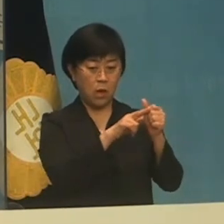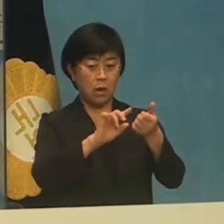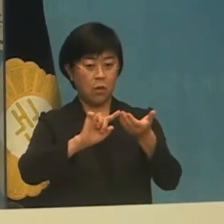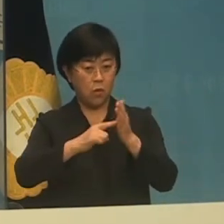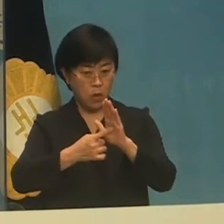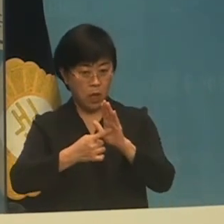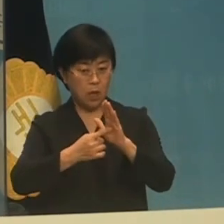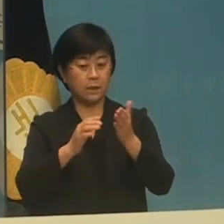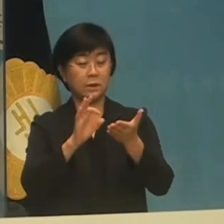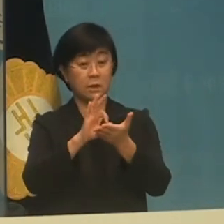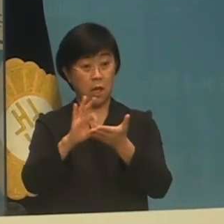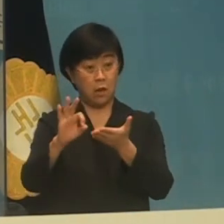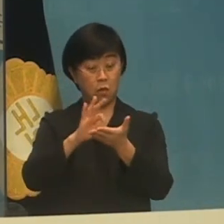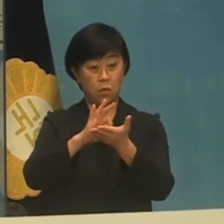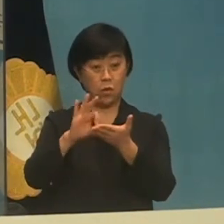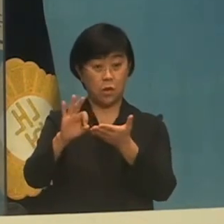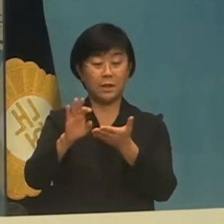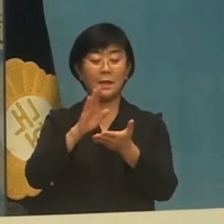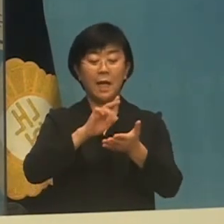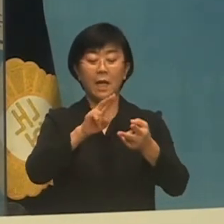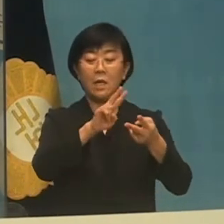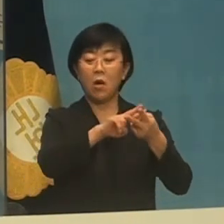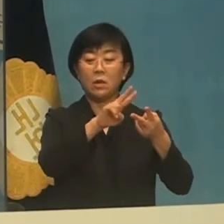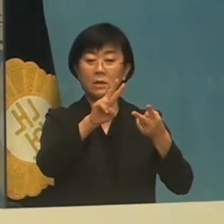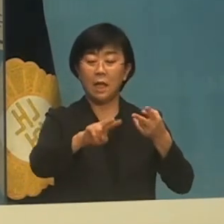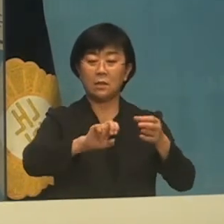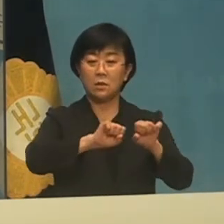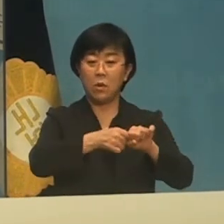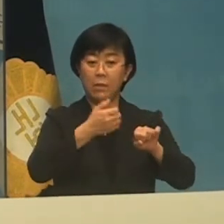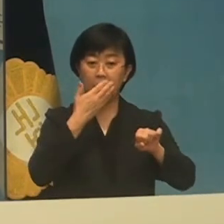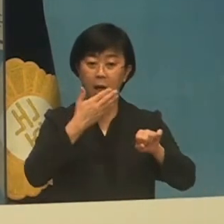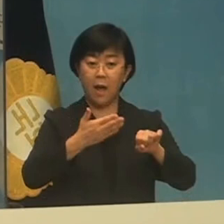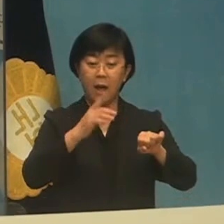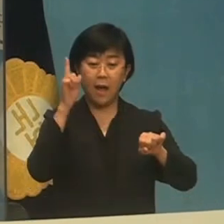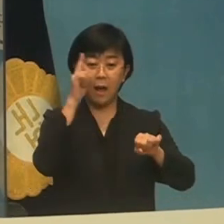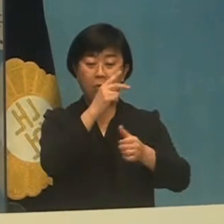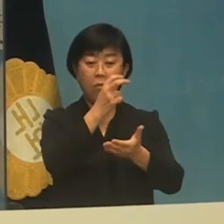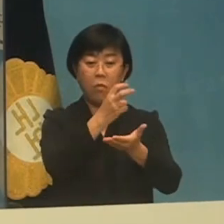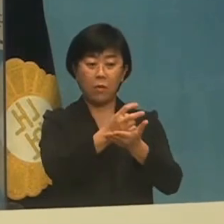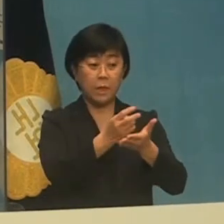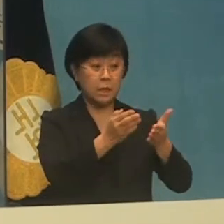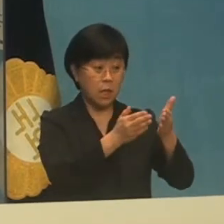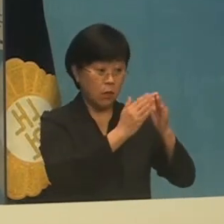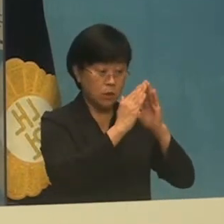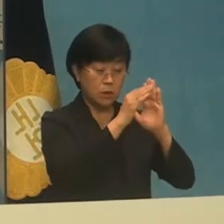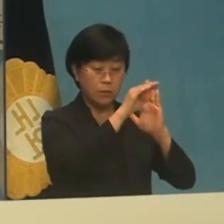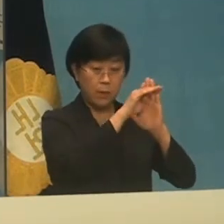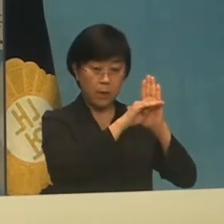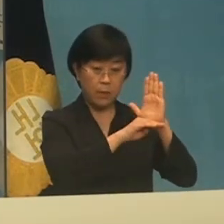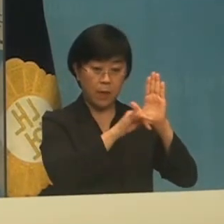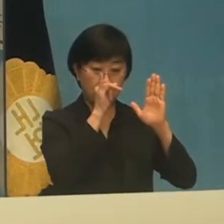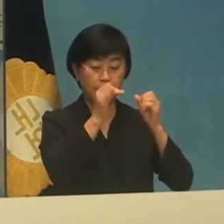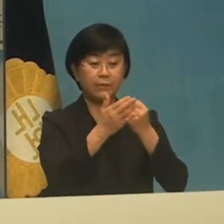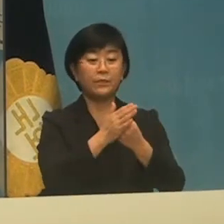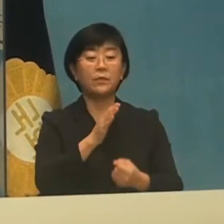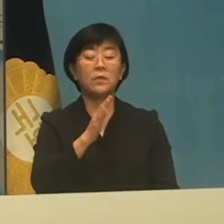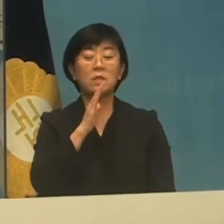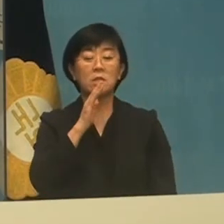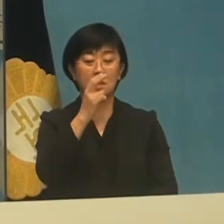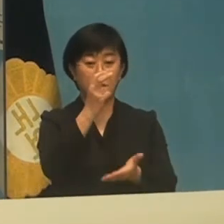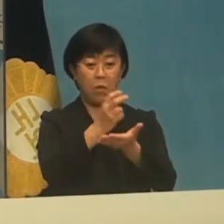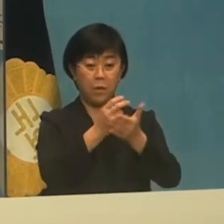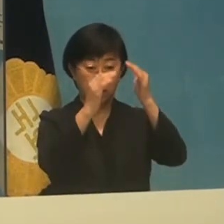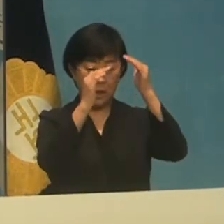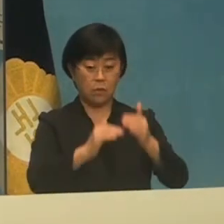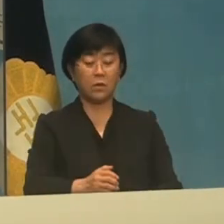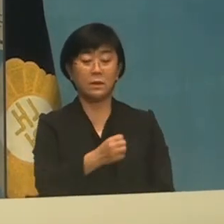공개, 사용이 직접 형사처벌 대상이 될 수 있는 악법들이 만들어졌습니다. 실제 그러한 법의